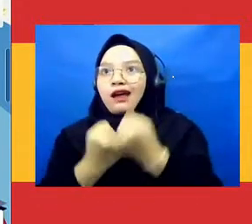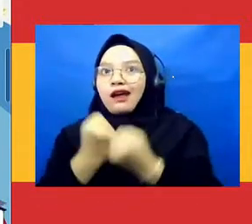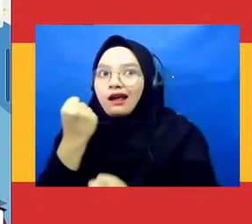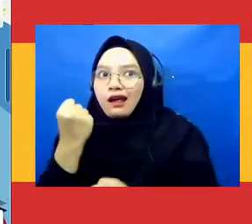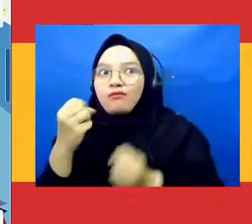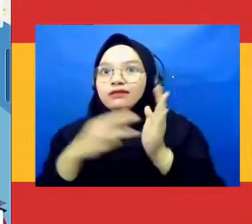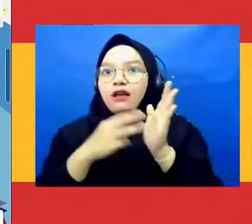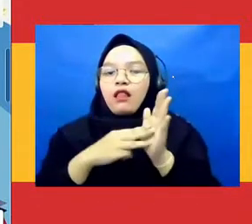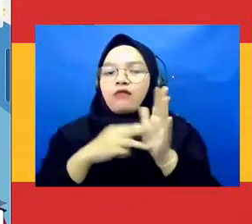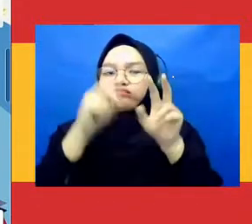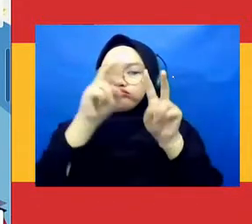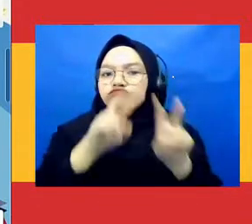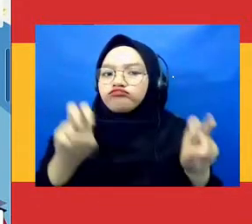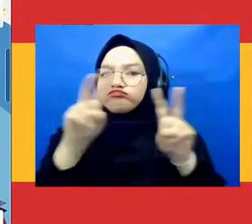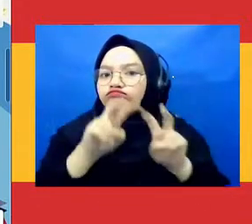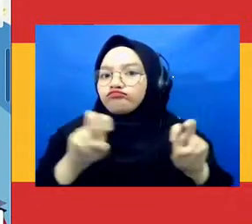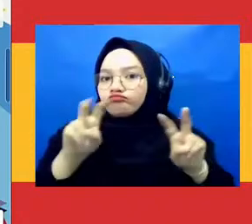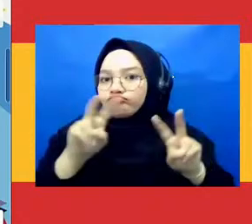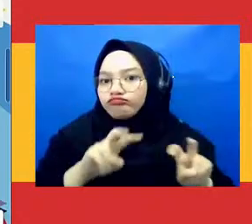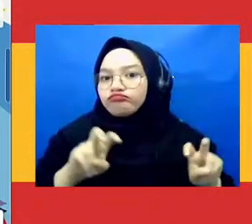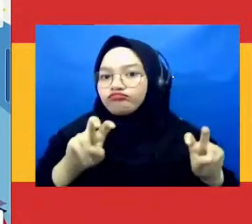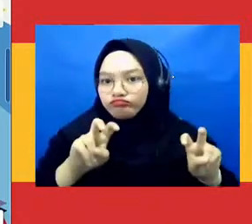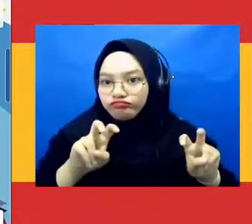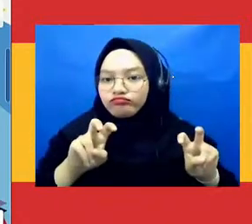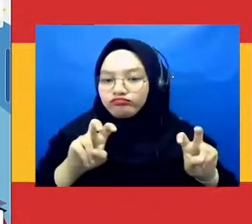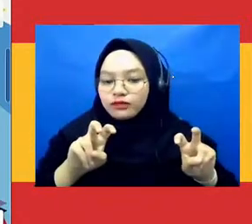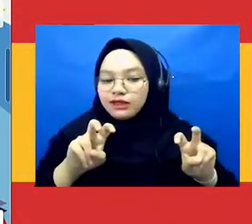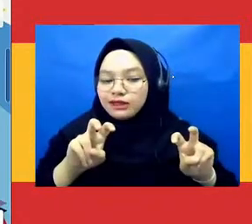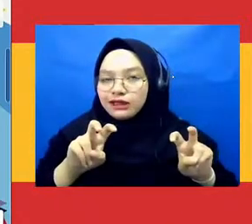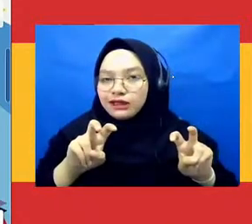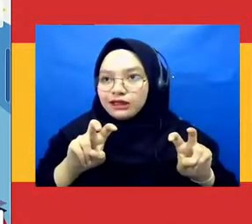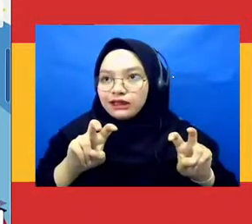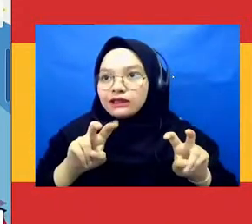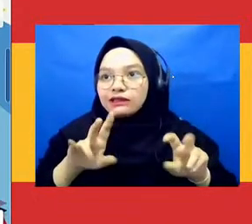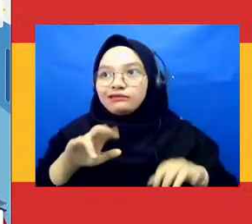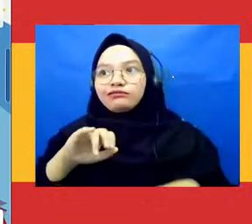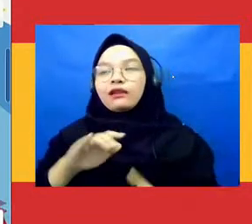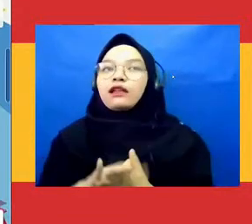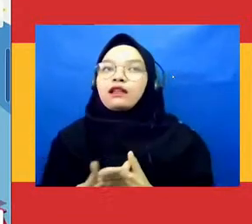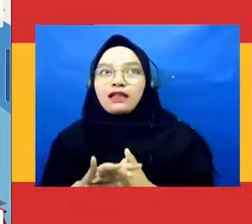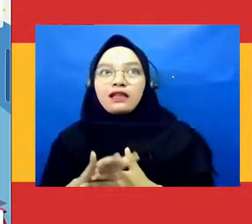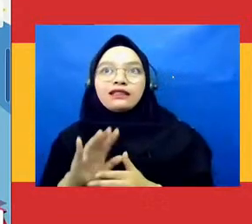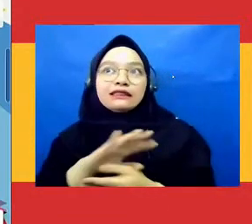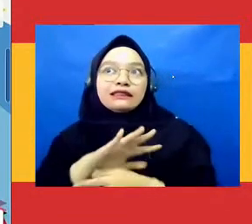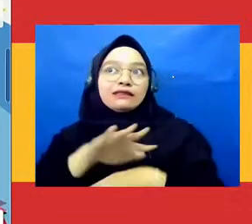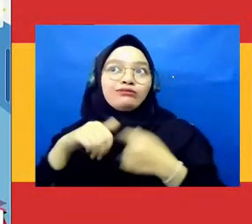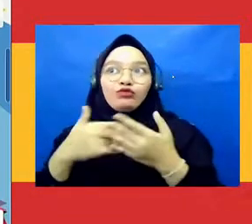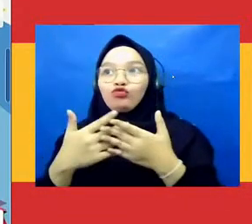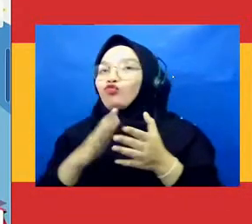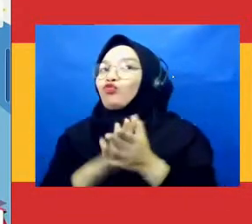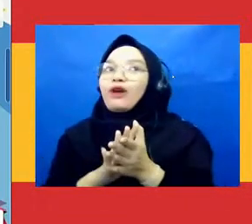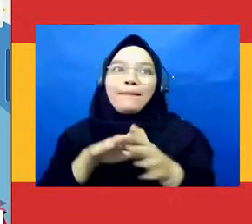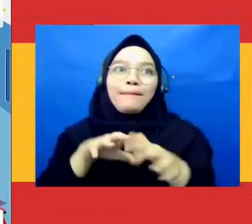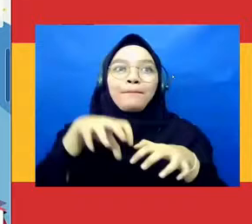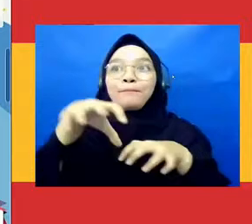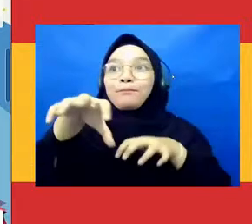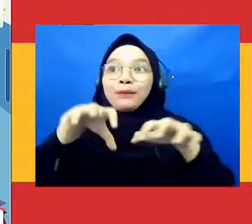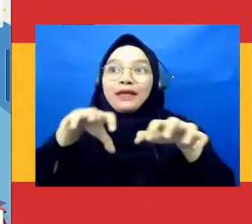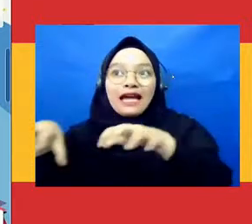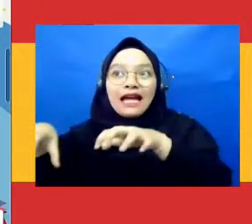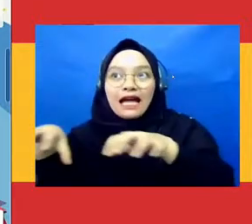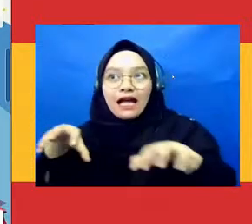kota, maka keterlibatan semua pihak itu sangat penting. Jadi semua